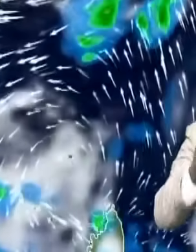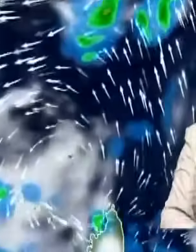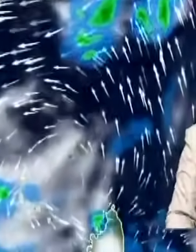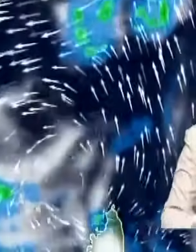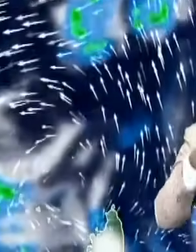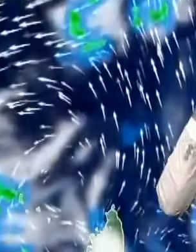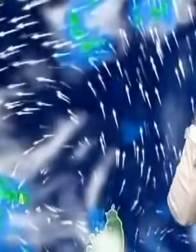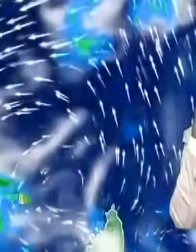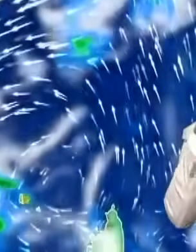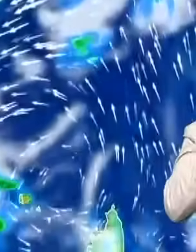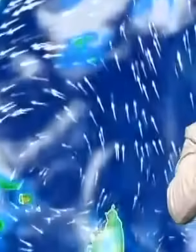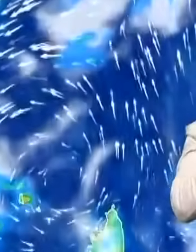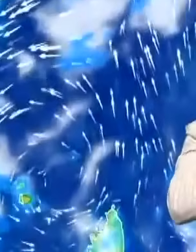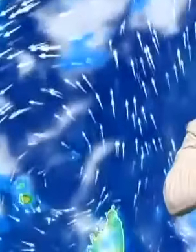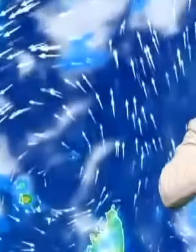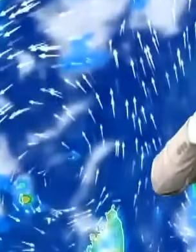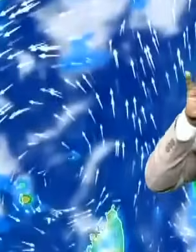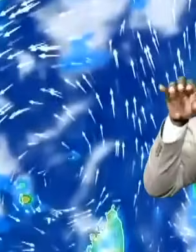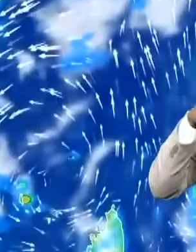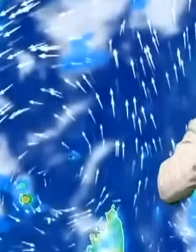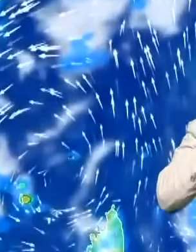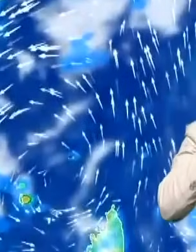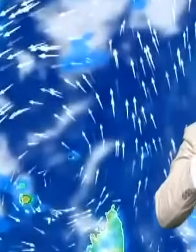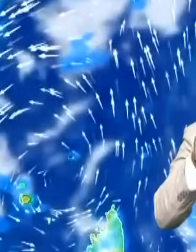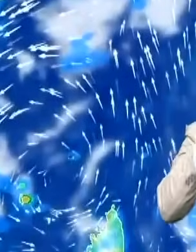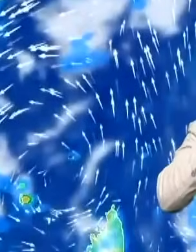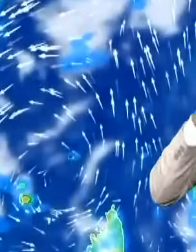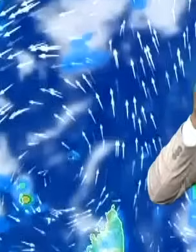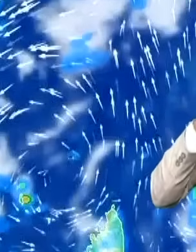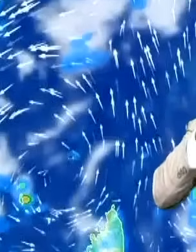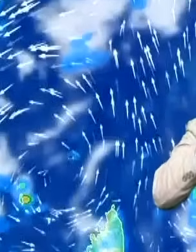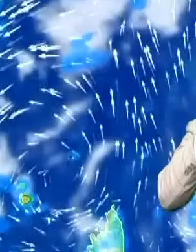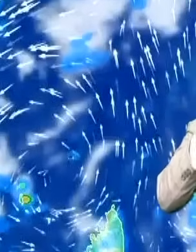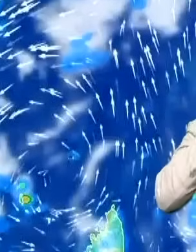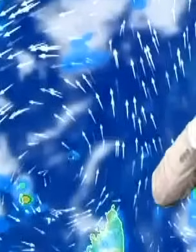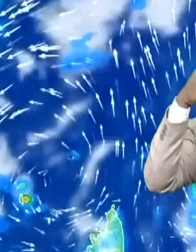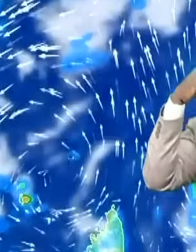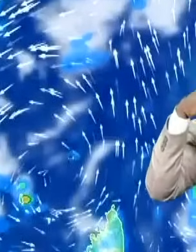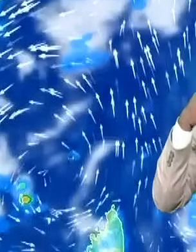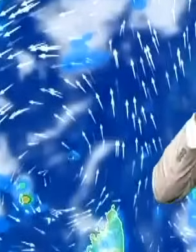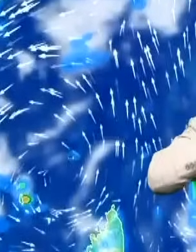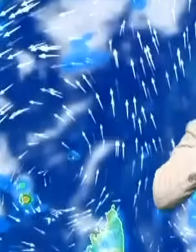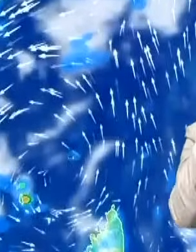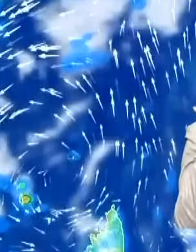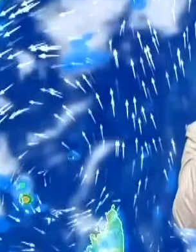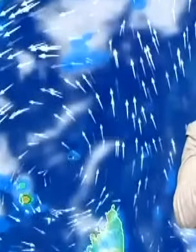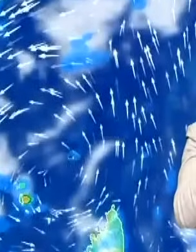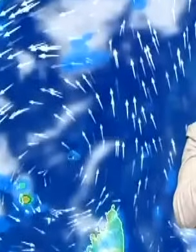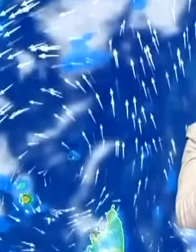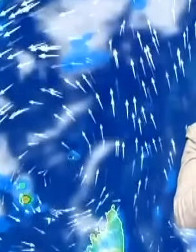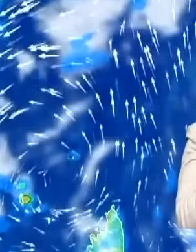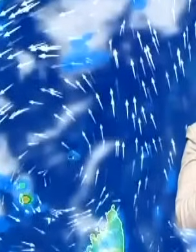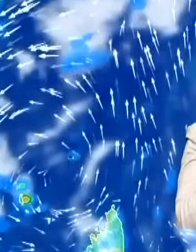Yumvikana yuko no mu bice bimwe na bimwe by'intara y'Iburasirazuba n'umujyi wa Kigali naho tuzakomeza kugira imvura muri iyi minsi itanu cyane cyane ku